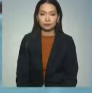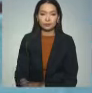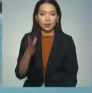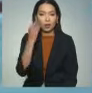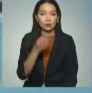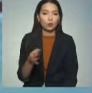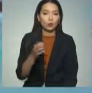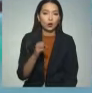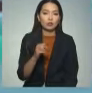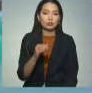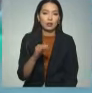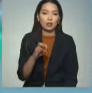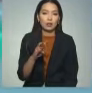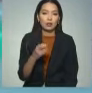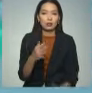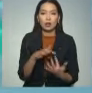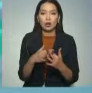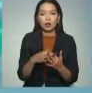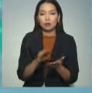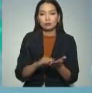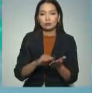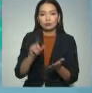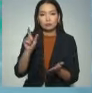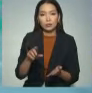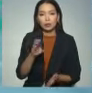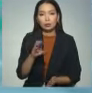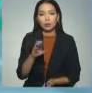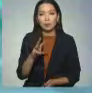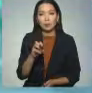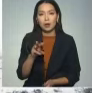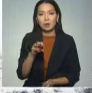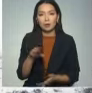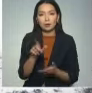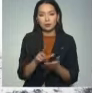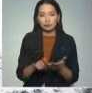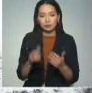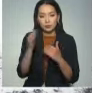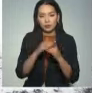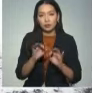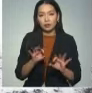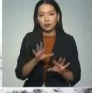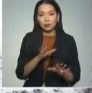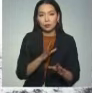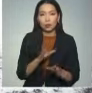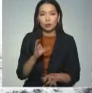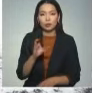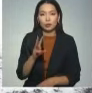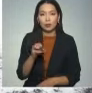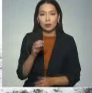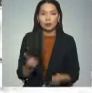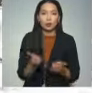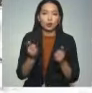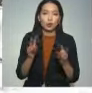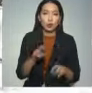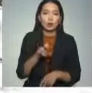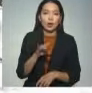Алматы облысы Жалаңа шауында жазушы Сүлеймен Мәметтің шығармашылық кеші өтті. Сүлеймен Мәмет құрмет парасат ордендерінің иегері,